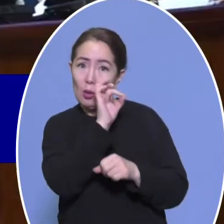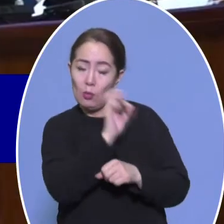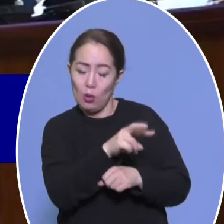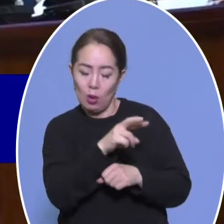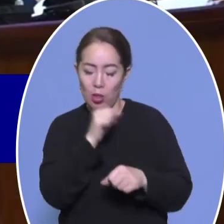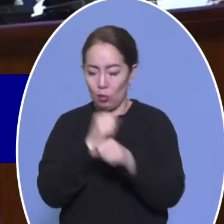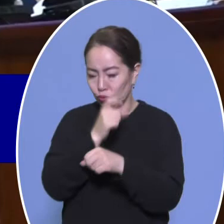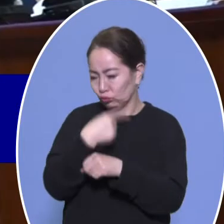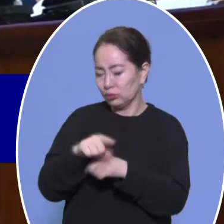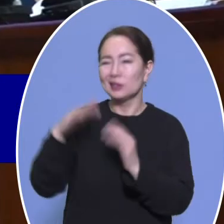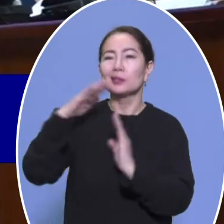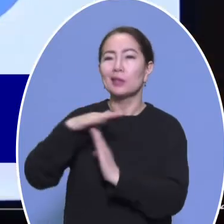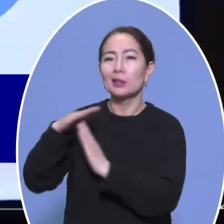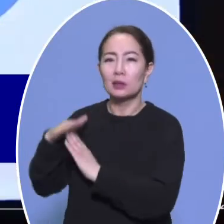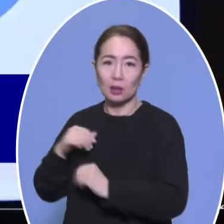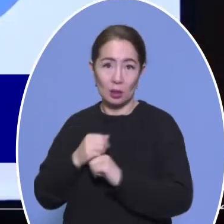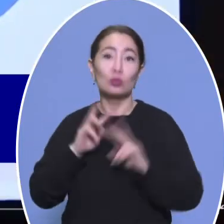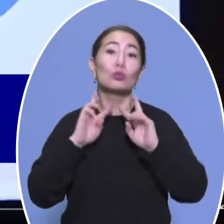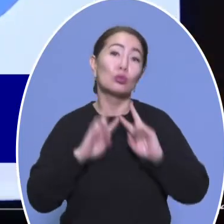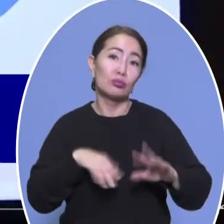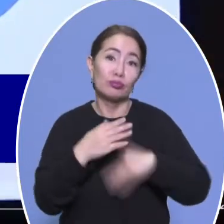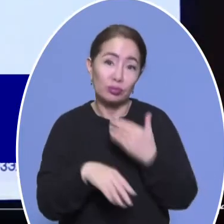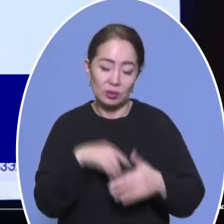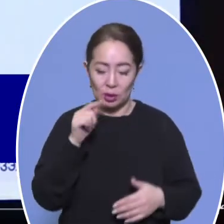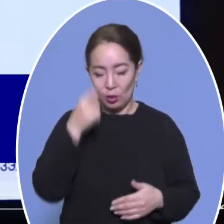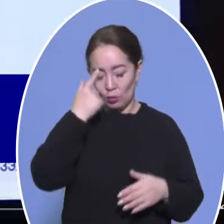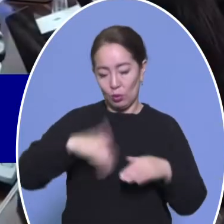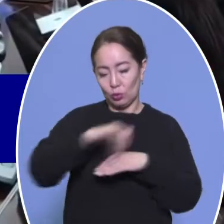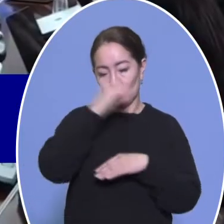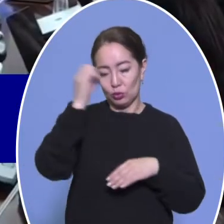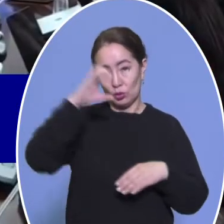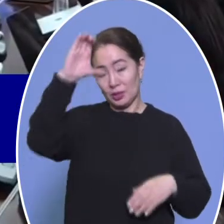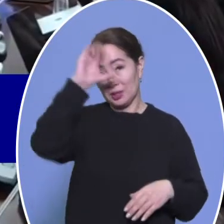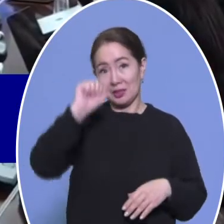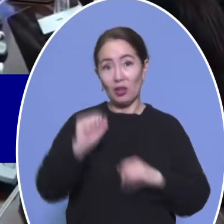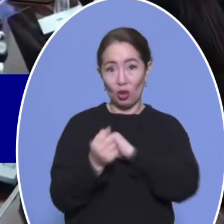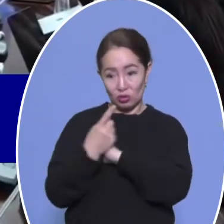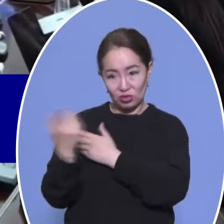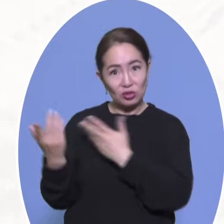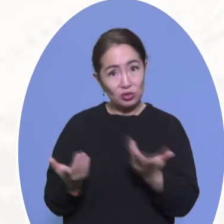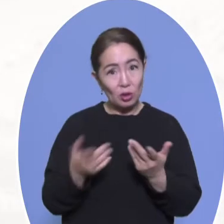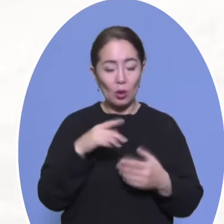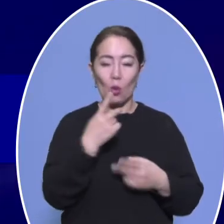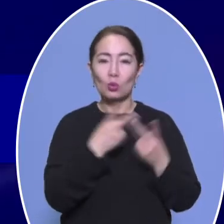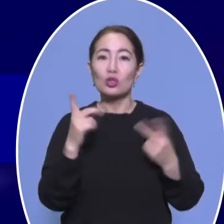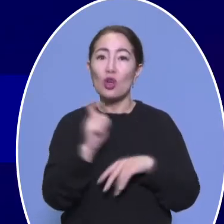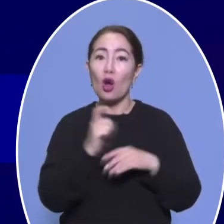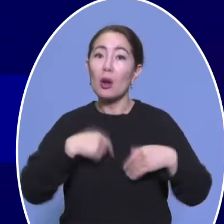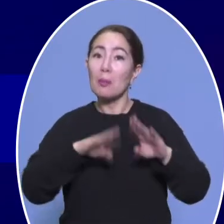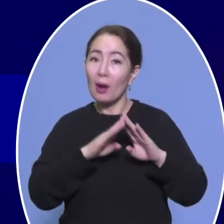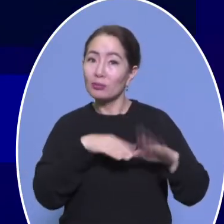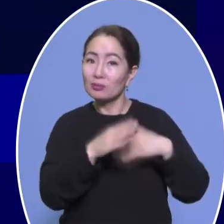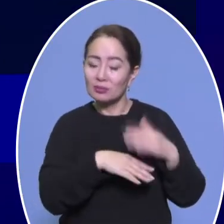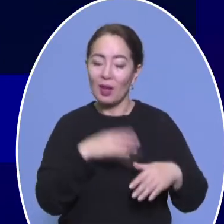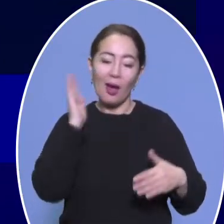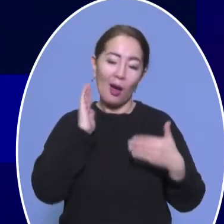тушаалтнуудын хууль бус үйлдлийг таслан зогсоох ажил ирдчимжиж байгааг тус урлын үеэр Монгол Улсын Ерөнхий сайд онцлон сануулж байна. За үндэснийхоороо